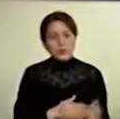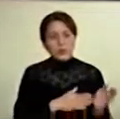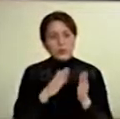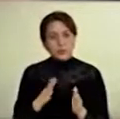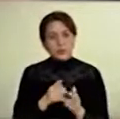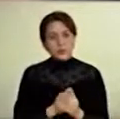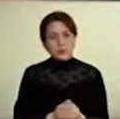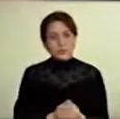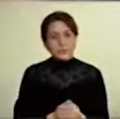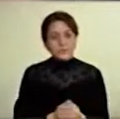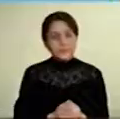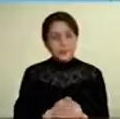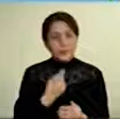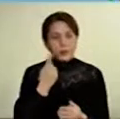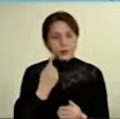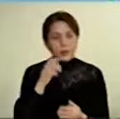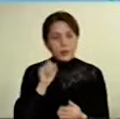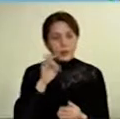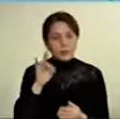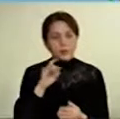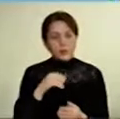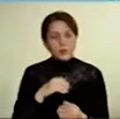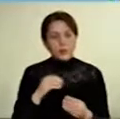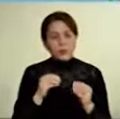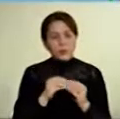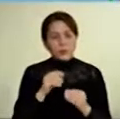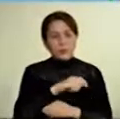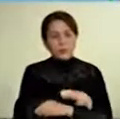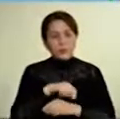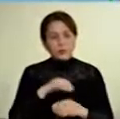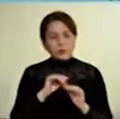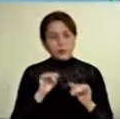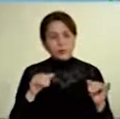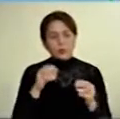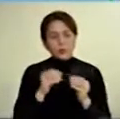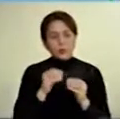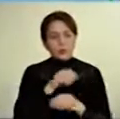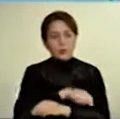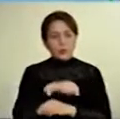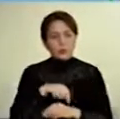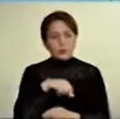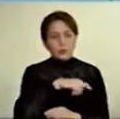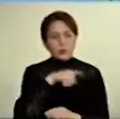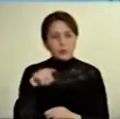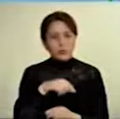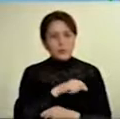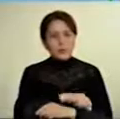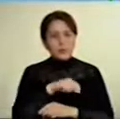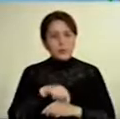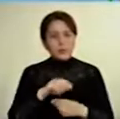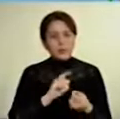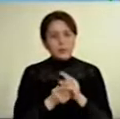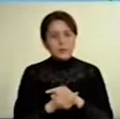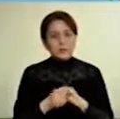esa bir arımız 10 metr ko'paytirilgan 10 metr, ya'ni ularni metrga